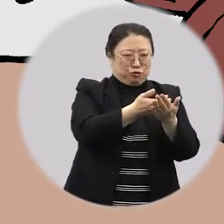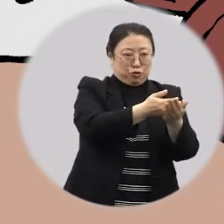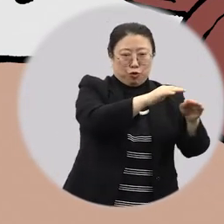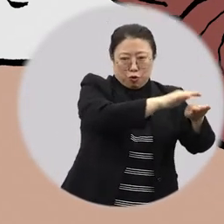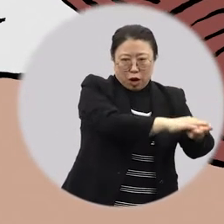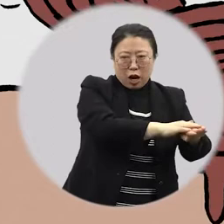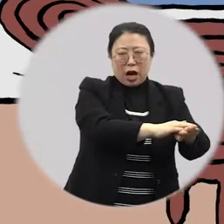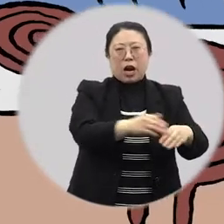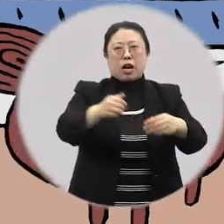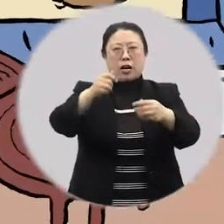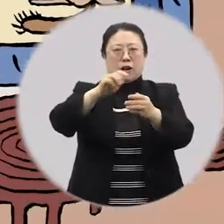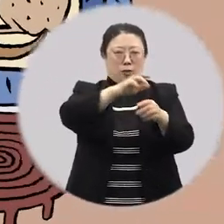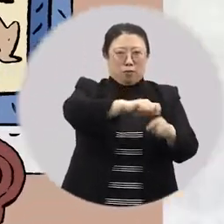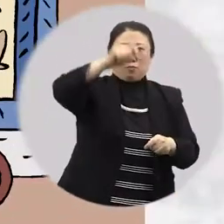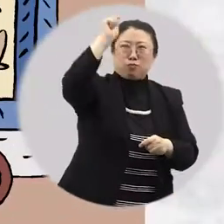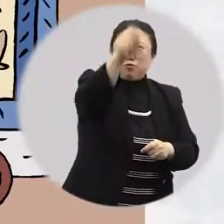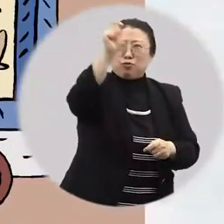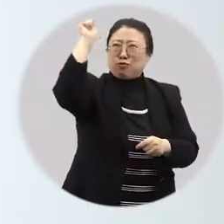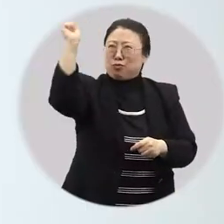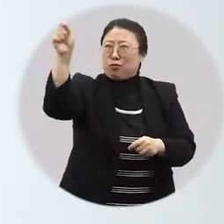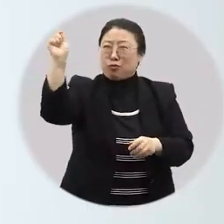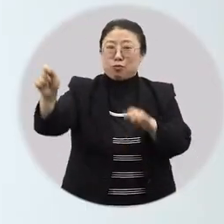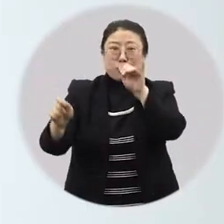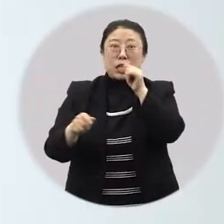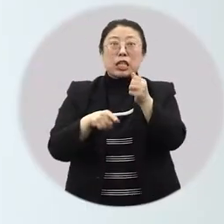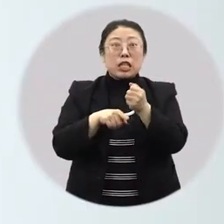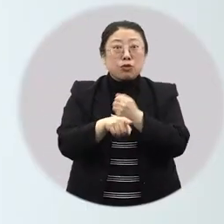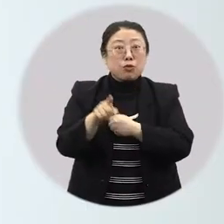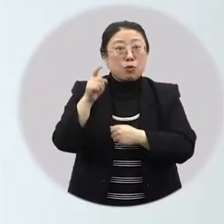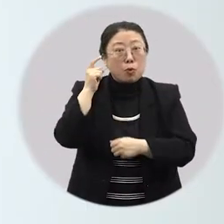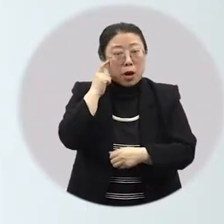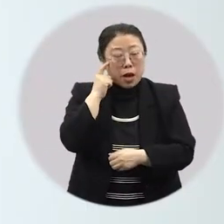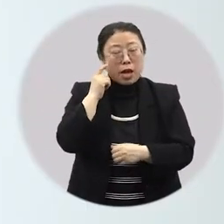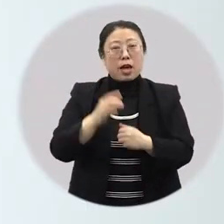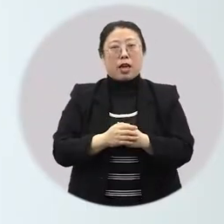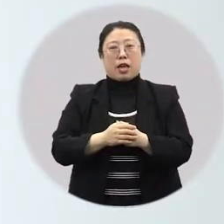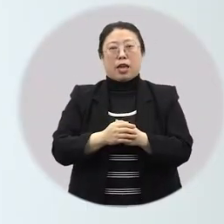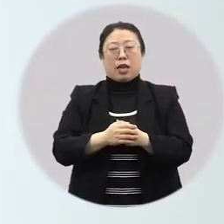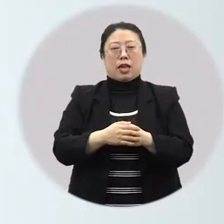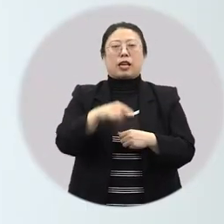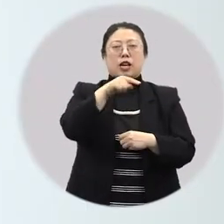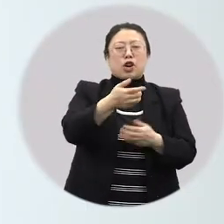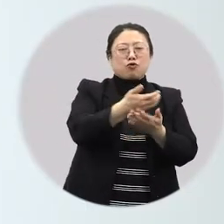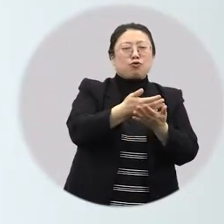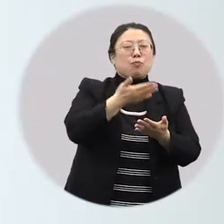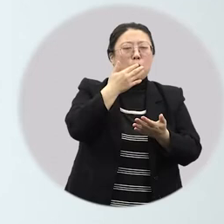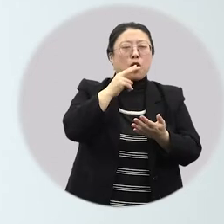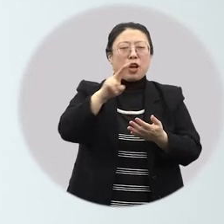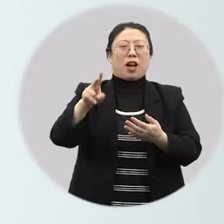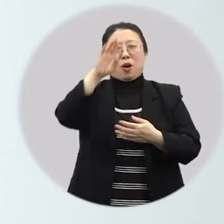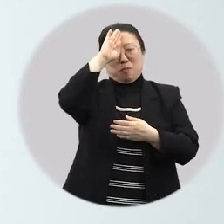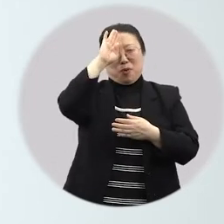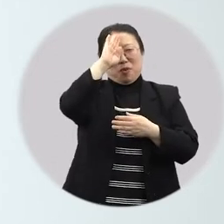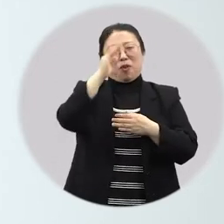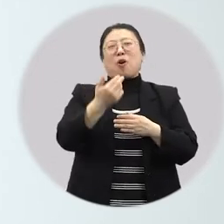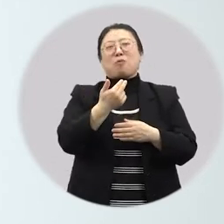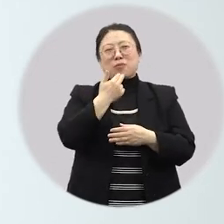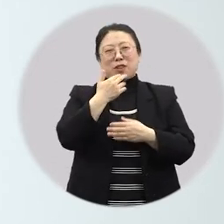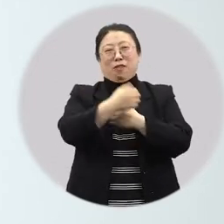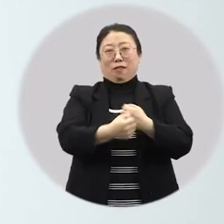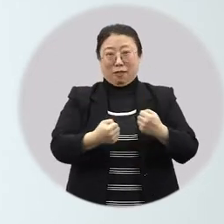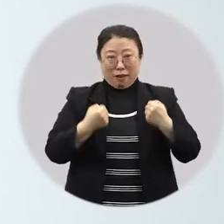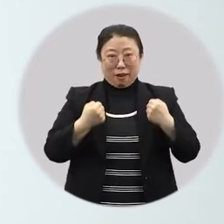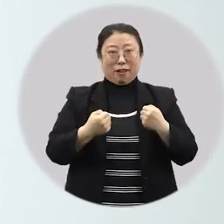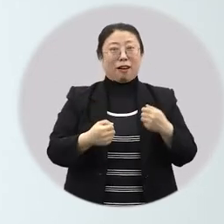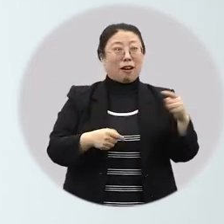대문이나 벽에 뿌렸습니다 이렇게 한 이유는 팥죽을 먹어야 잔병치레를 하지 않고 건강해지며